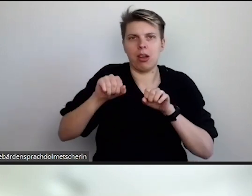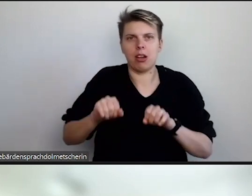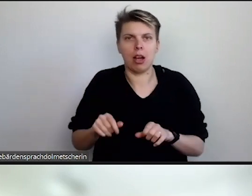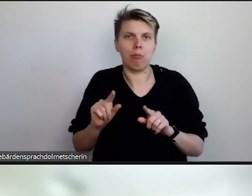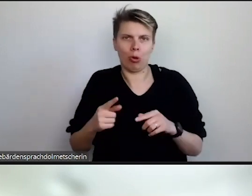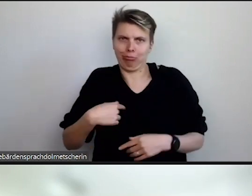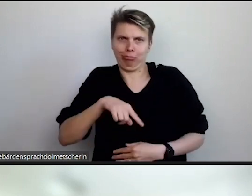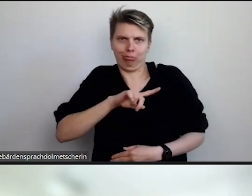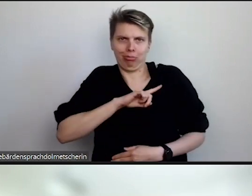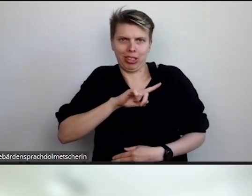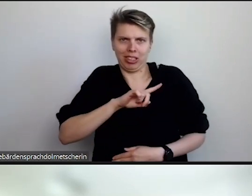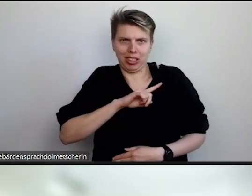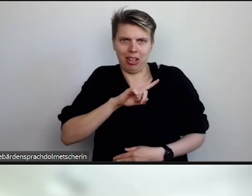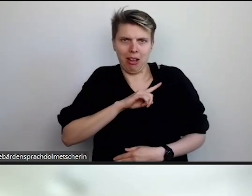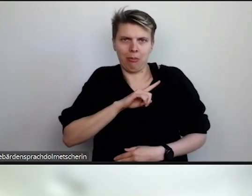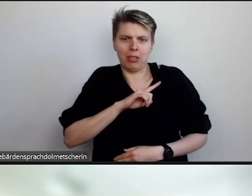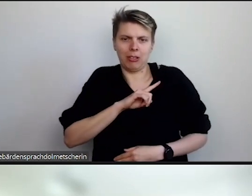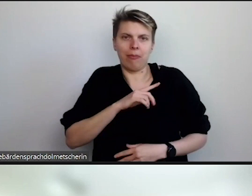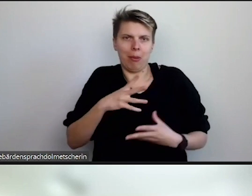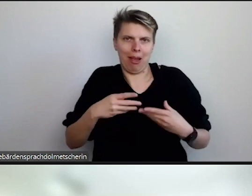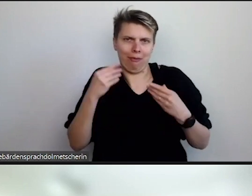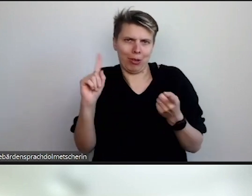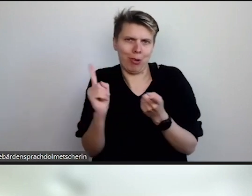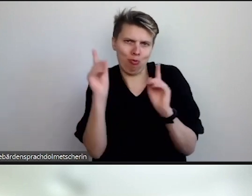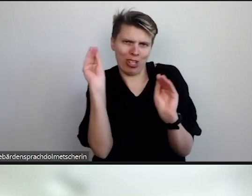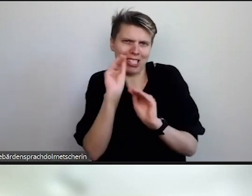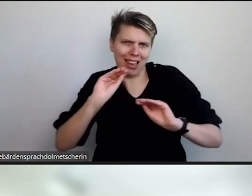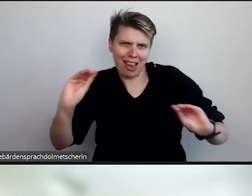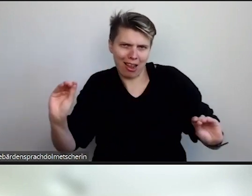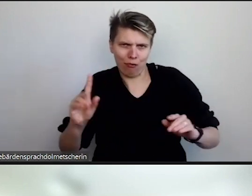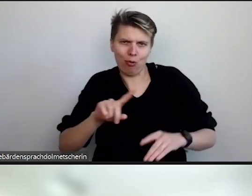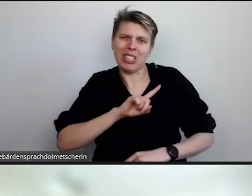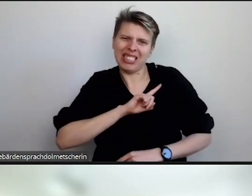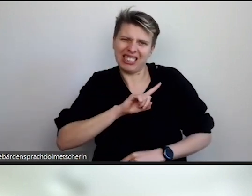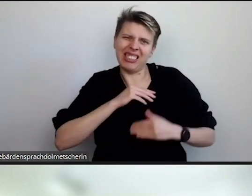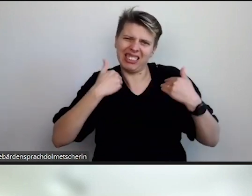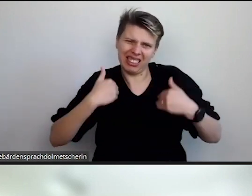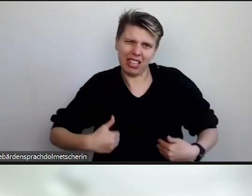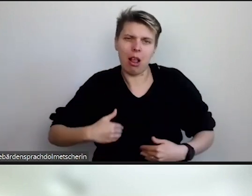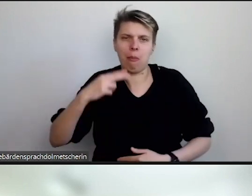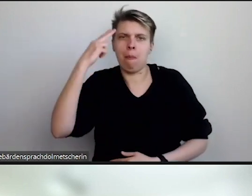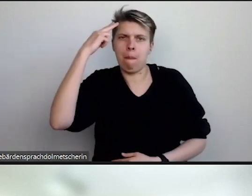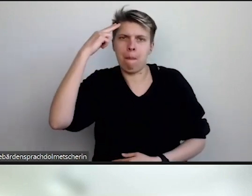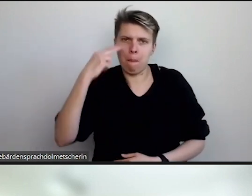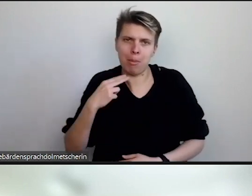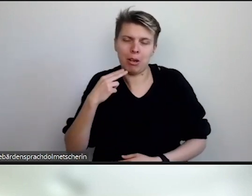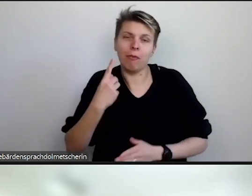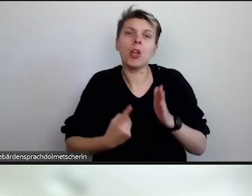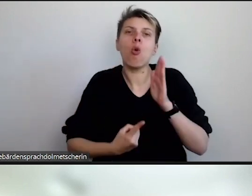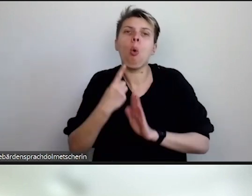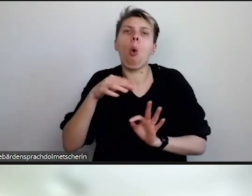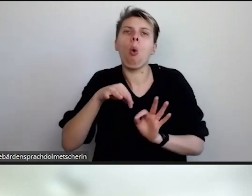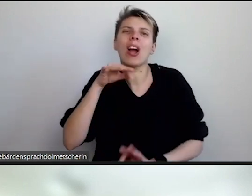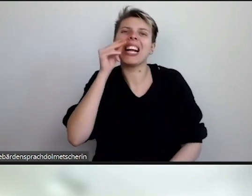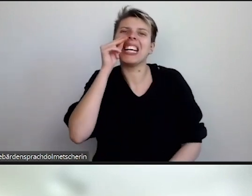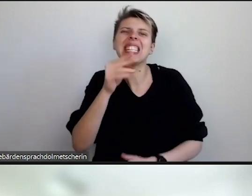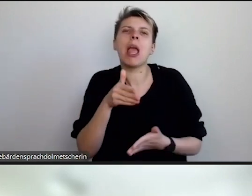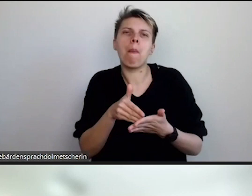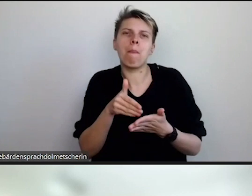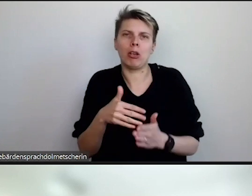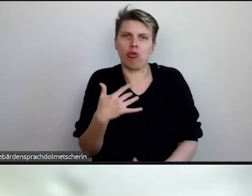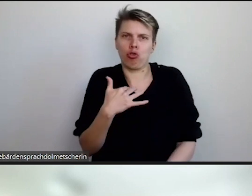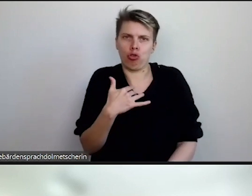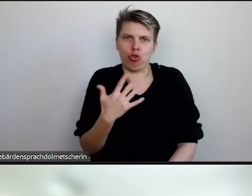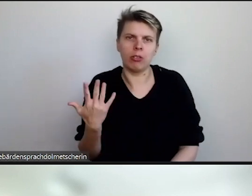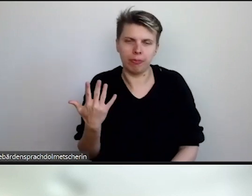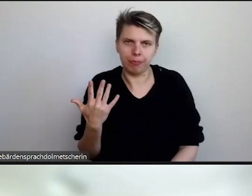ich Ihnen noch die Information am Anfang gebe, dass ich selbst blind hochgradig sehbehindert bin und sozusagen diese Erfahrung wir